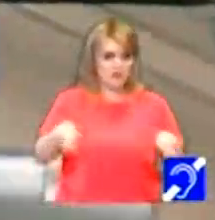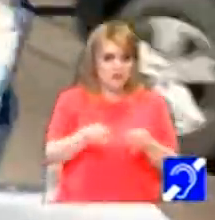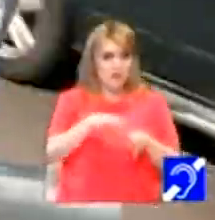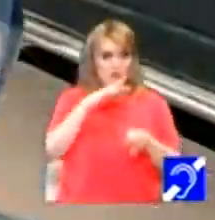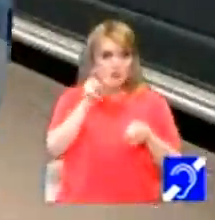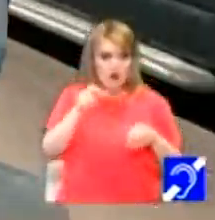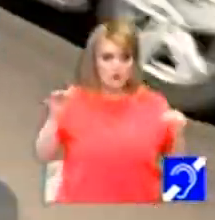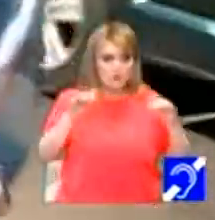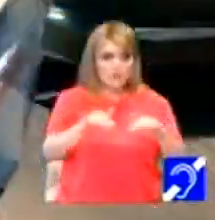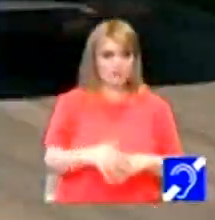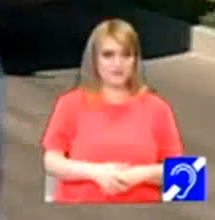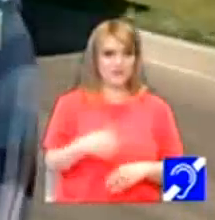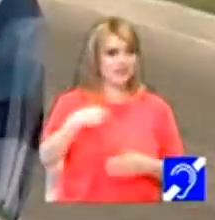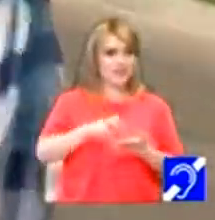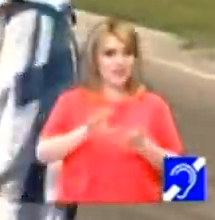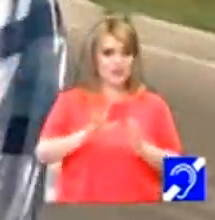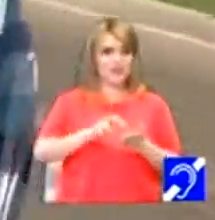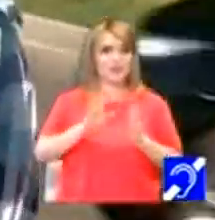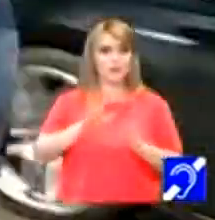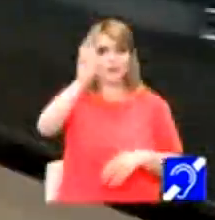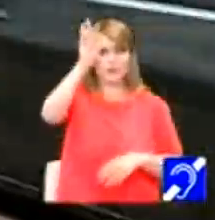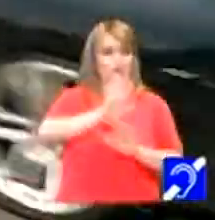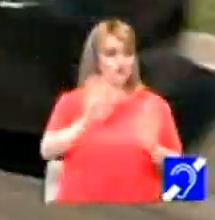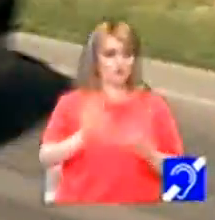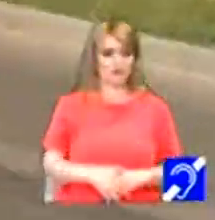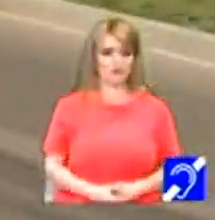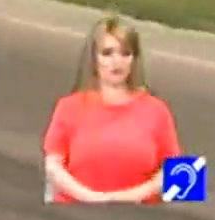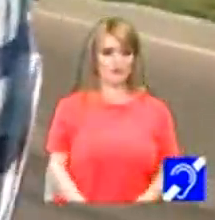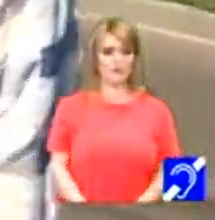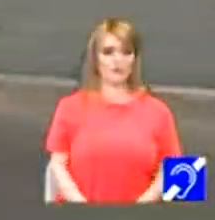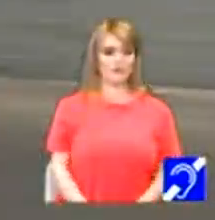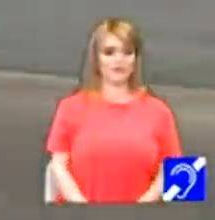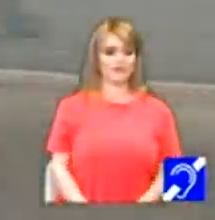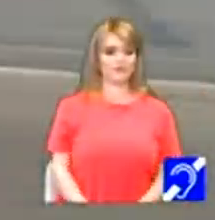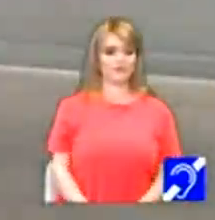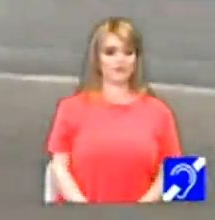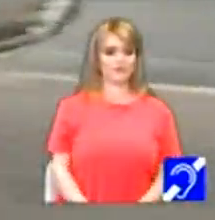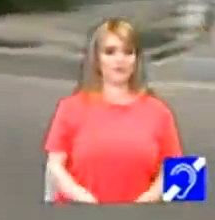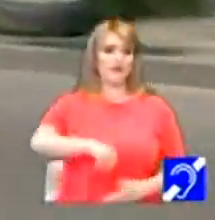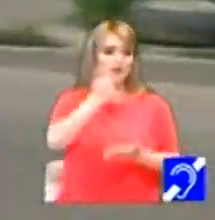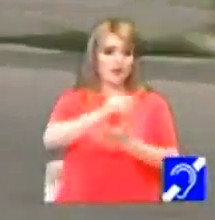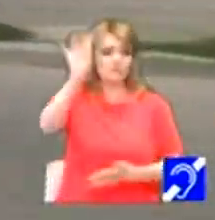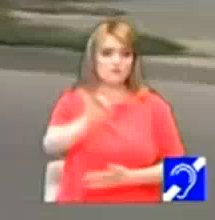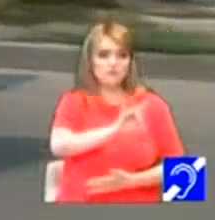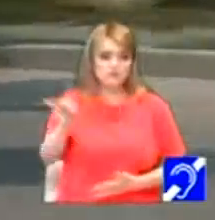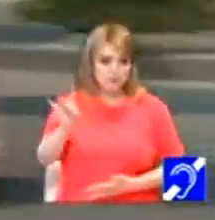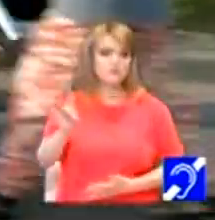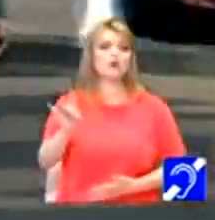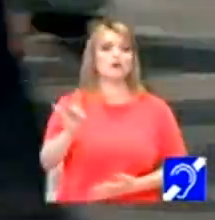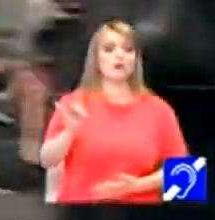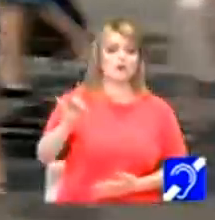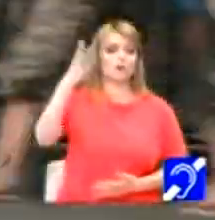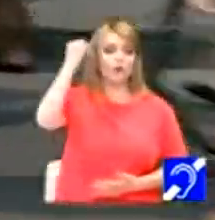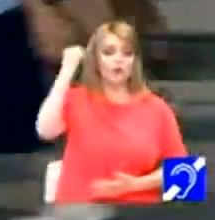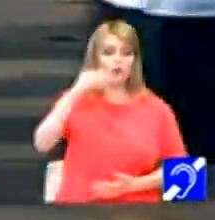la drum, atent la drum. Nu-mi frică numai de Dumnezeu să nu fie frică. Da, nici nu-mi frică de Dumnezeu. Mitropolitul Vladimir a binecuvântat Drumul